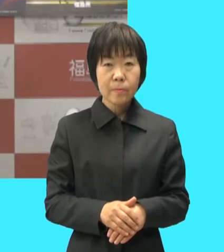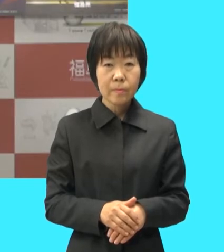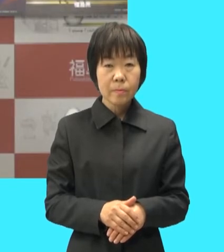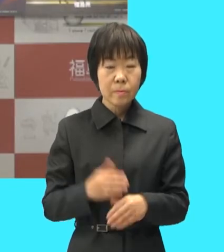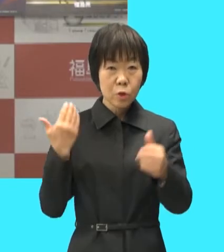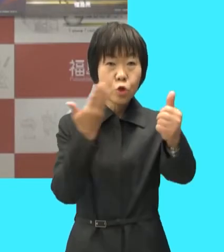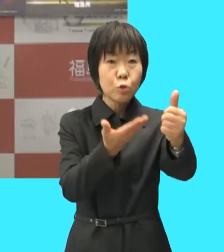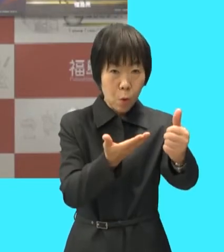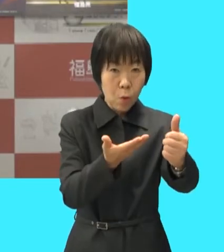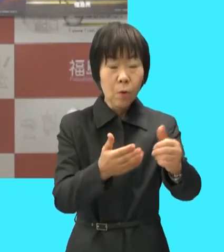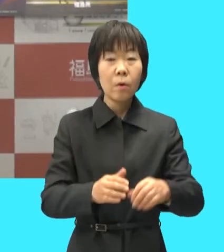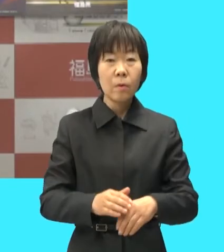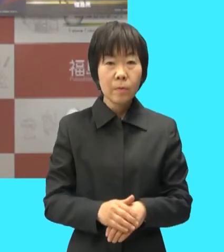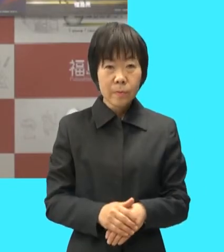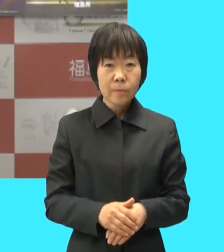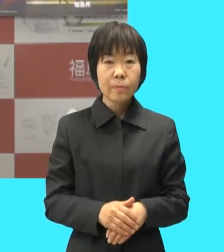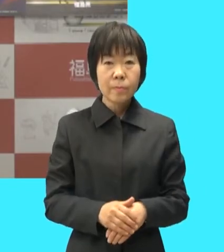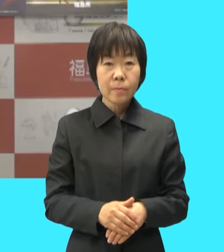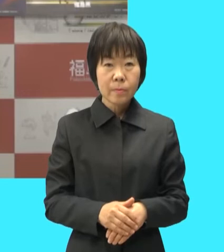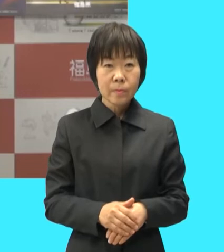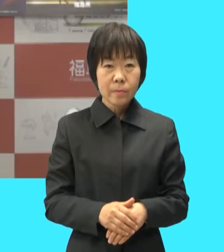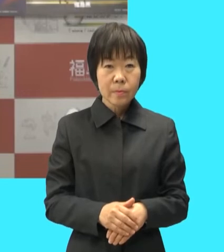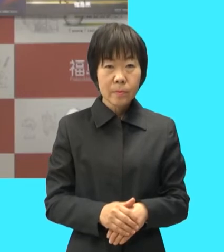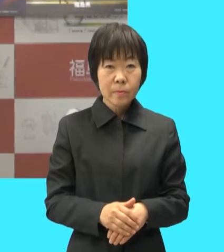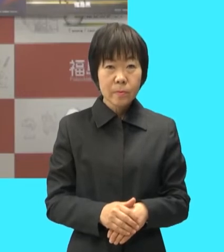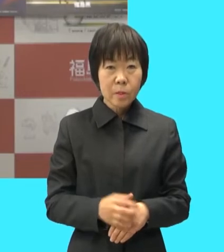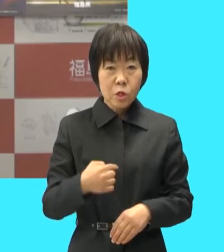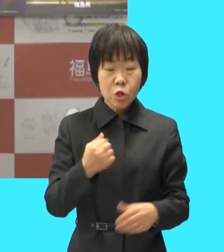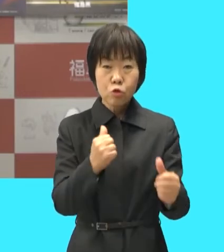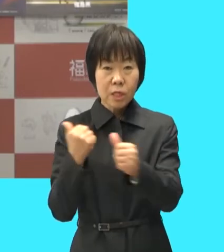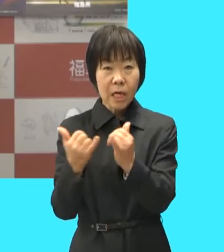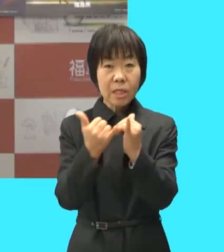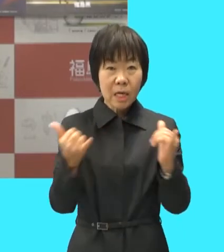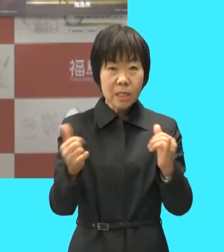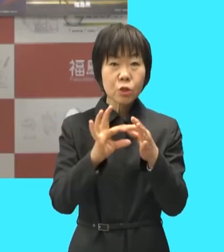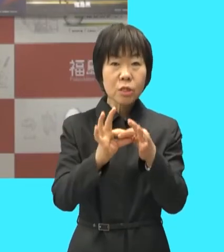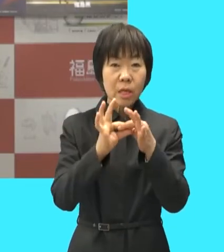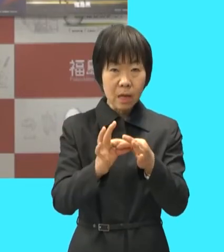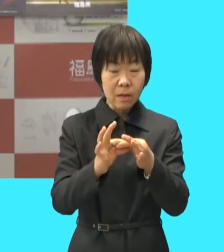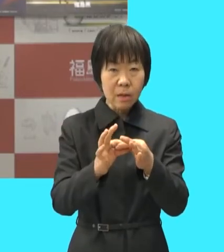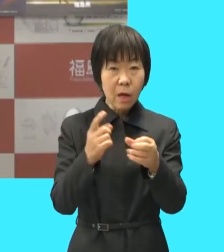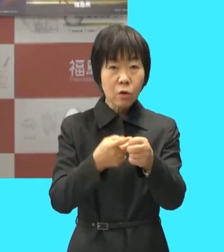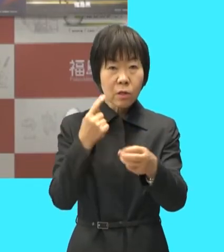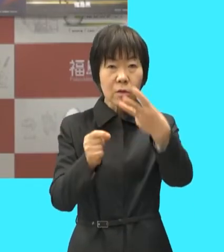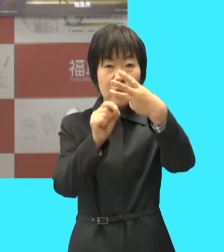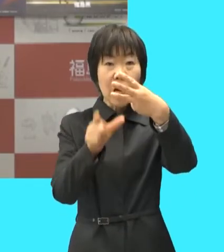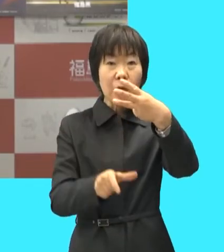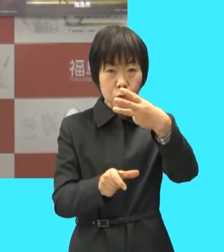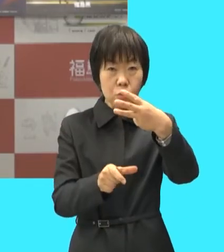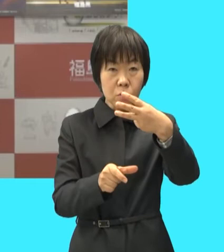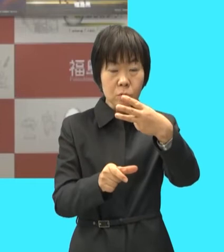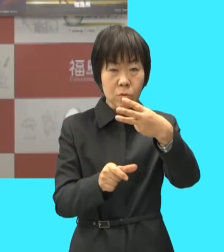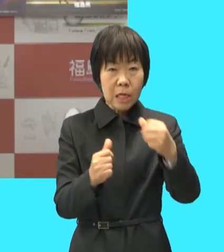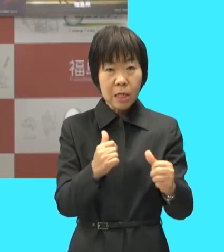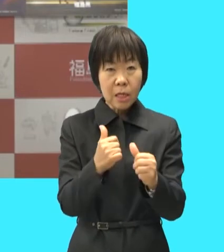。朝日新聞の石塚です。よろしくお願いします。 よろしくお願いします。 自主避難者について伺います。去年の3月ですね、避